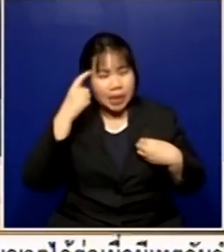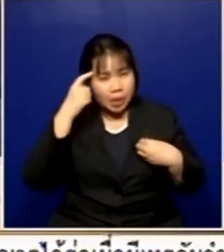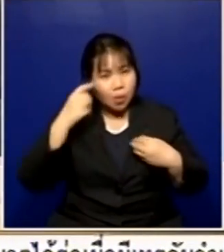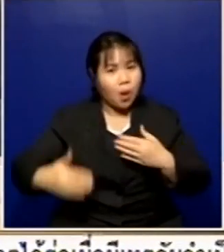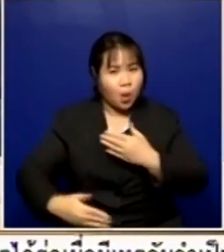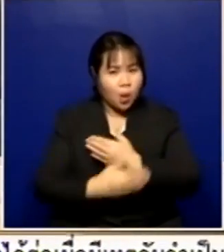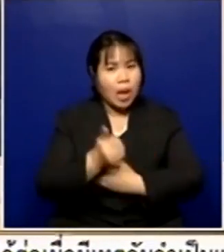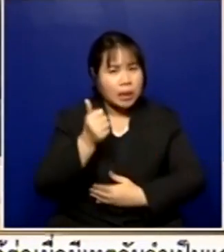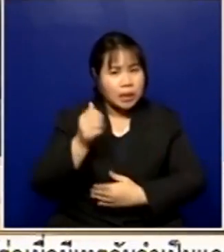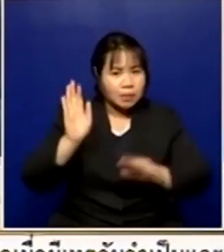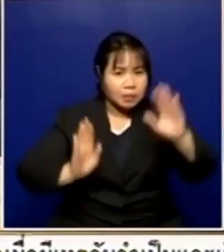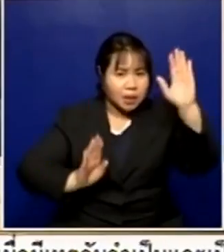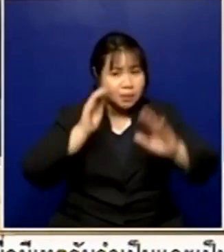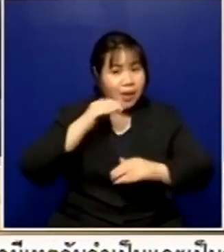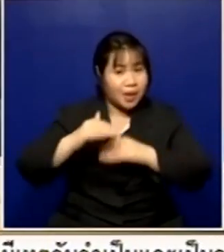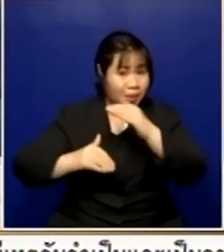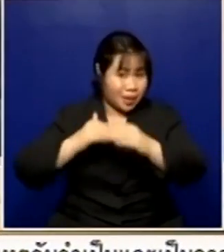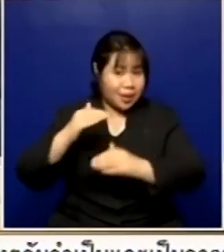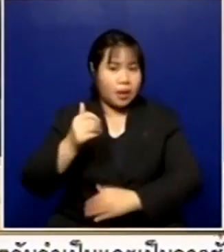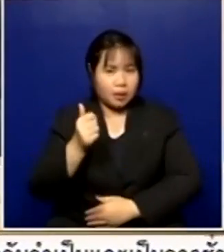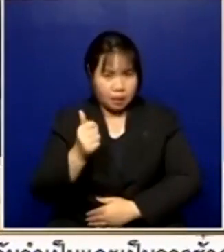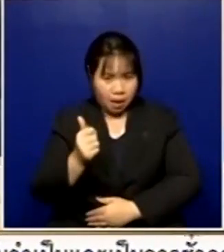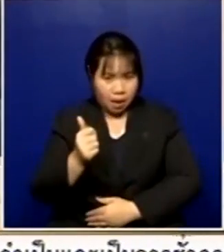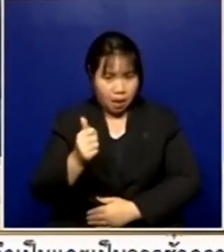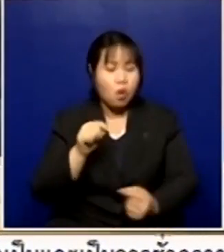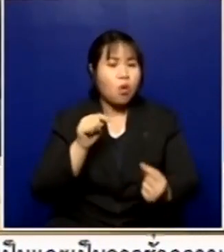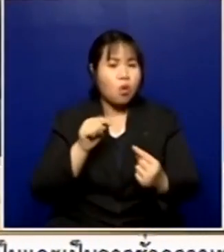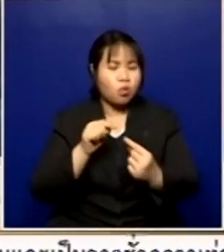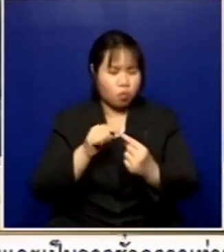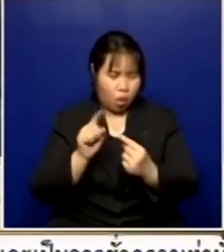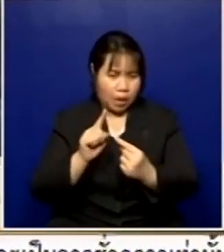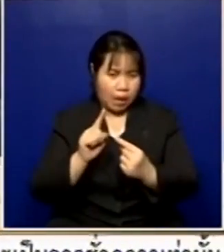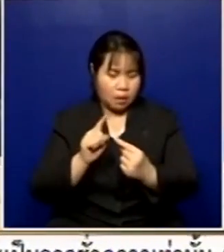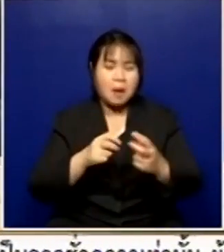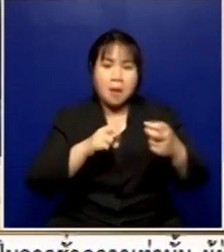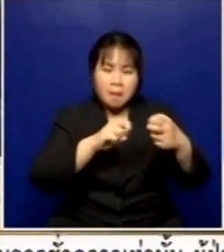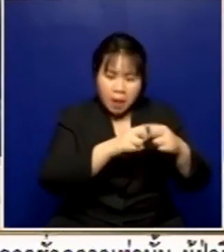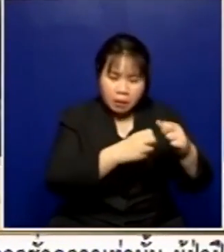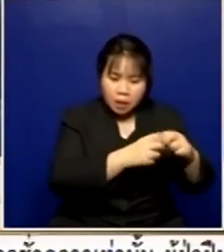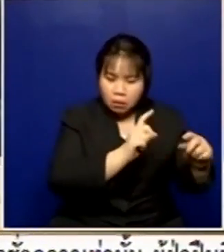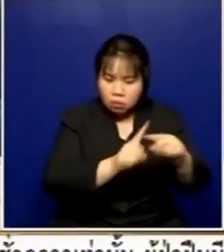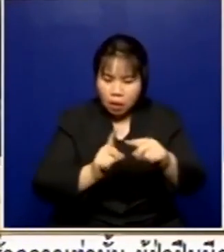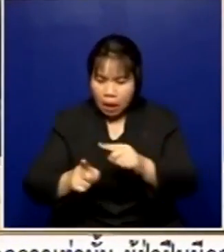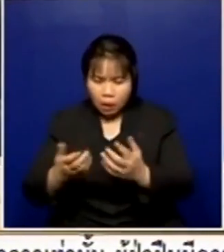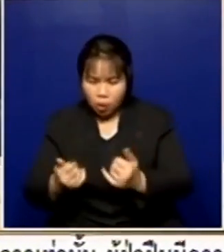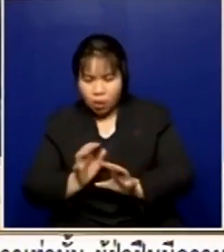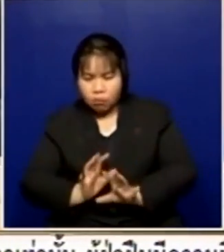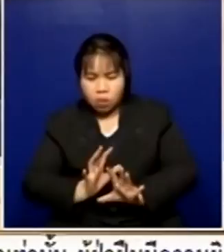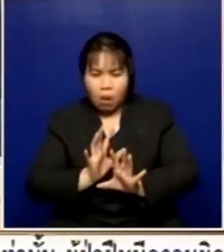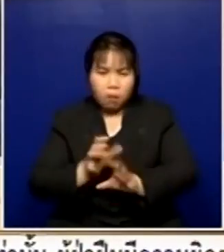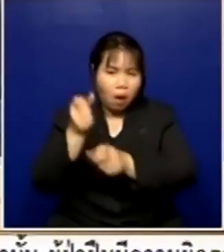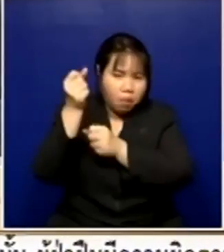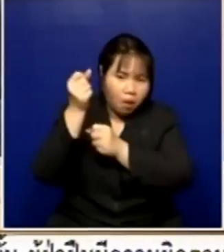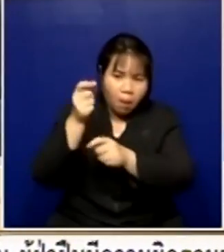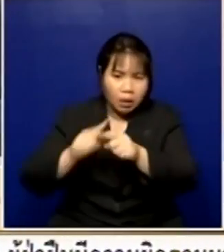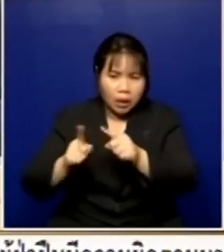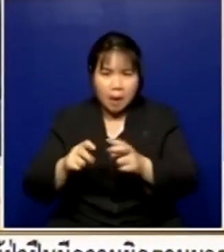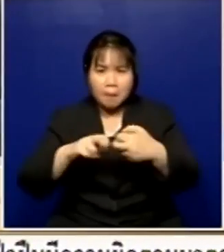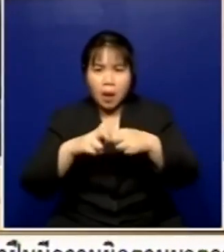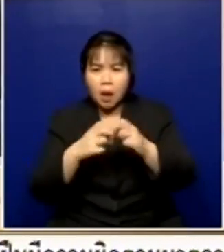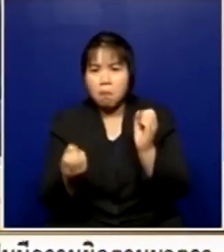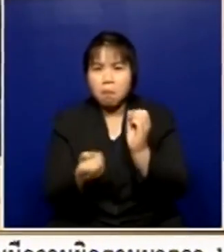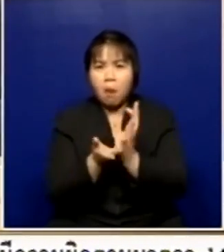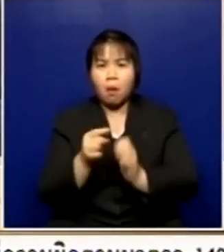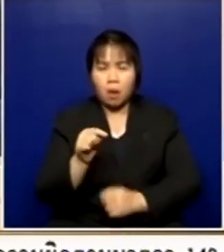การพัฒนาประชาธิปไตยต่อไปข้างหน้าและจะเป็นโอกาสสำคัญที่จะได้นำข้อขัดแย้งที่ตอนนี้อยู่บนท้องถนนและกำลังขัดแย้งมากขึ้นเรื่อย